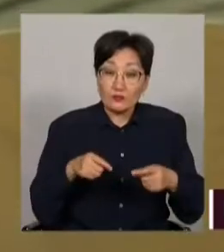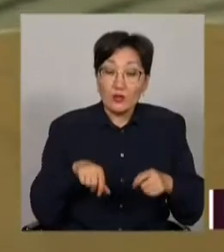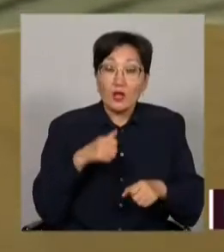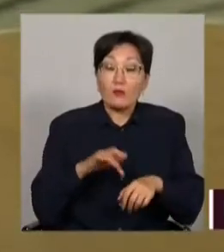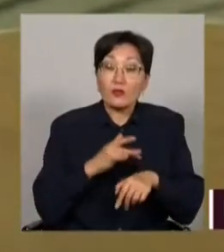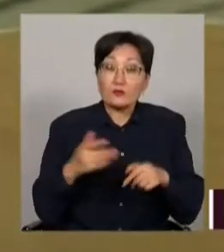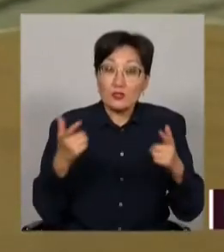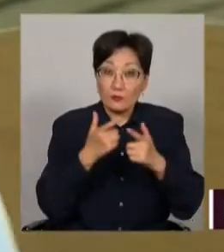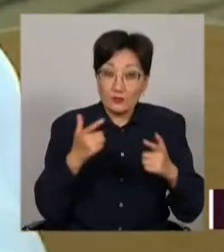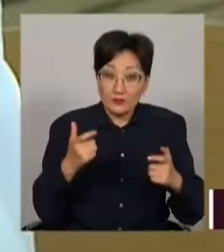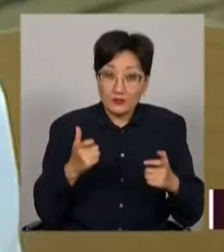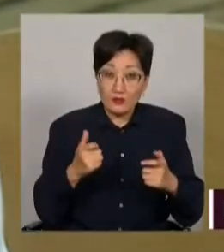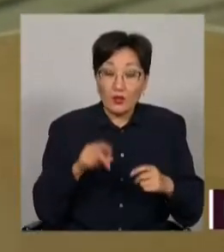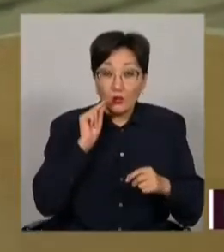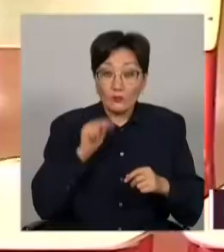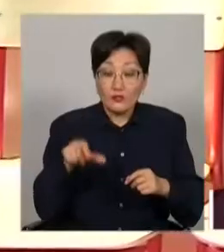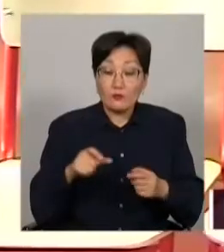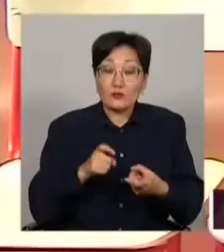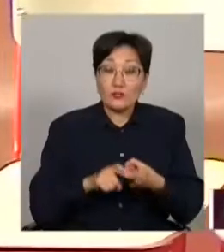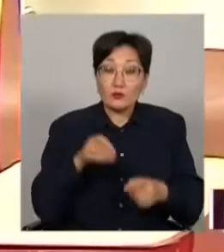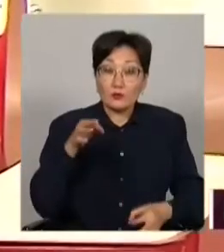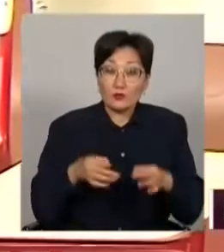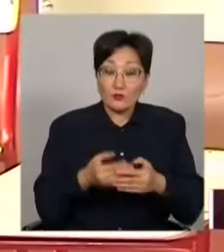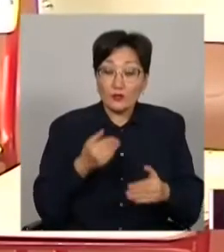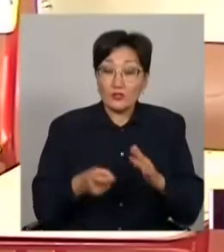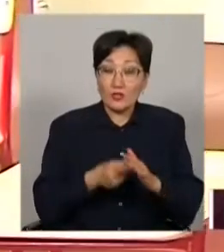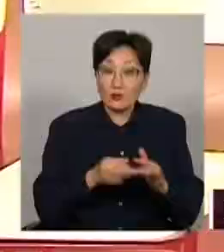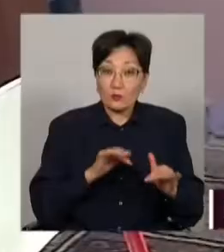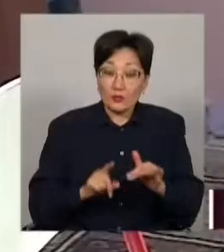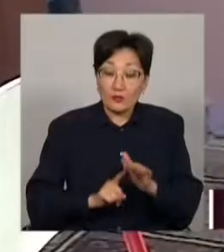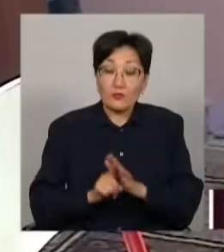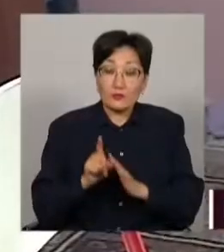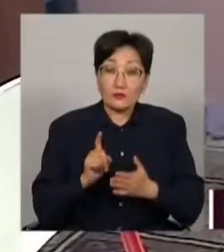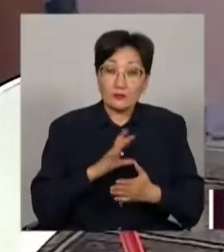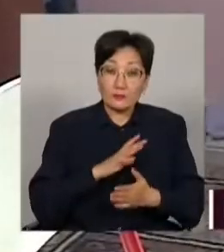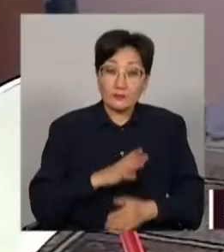баспасөз қызметі мәлім етті. Күдіктілерге қатысты сотқа дейінгі тергеу амалдары басталды.